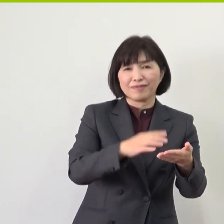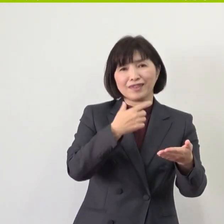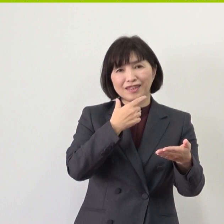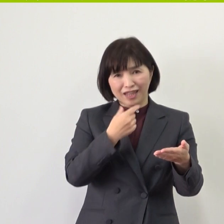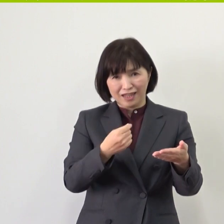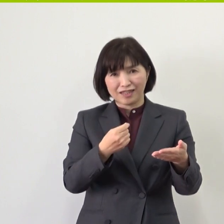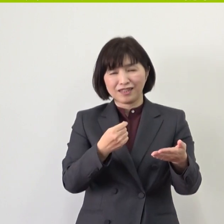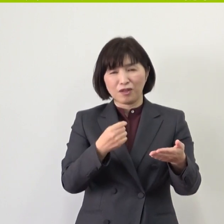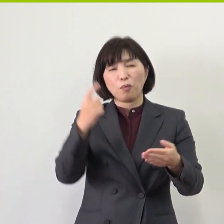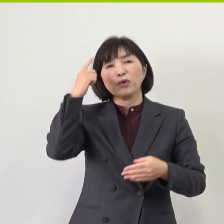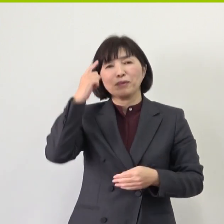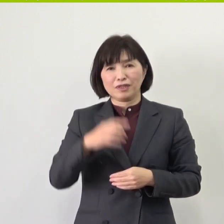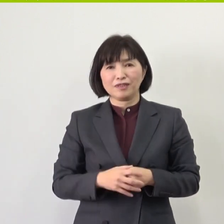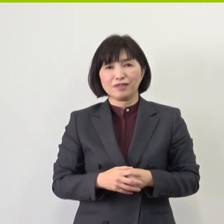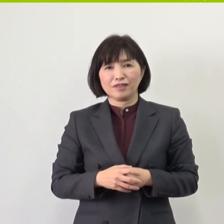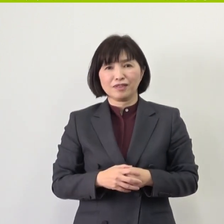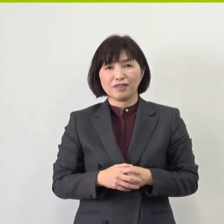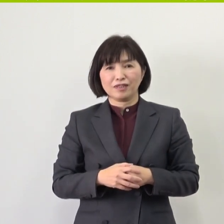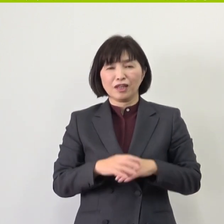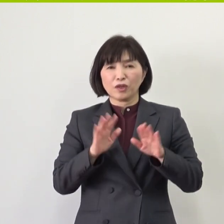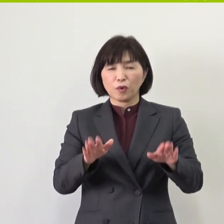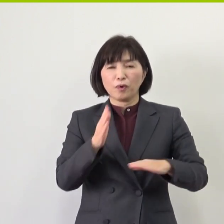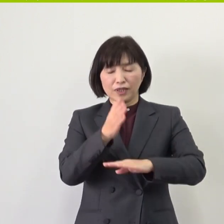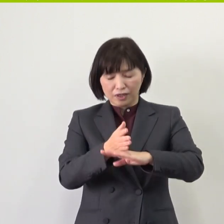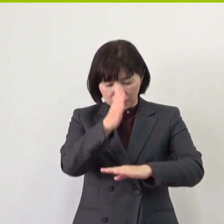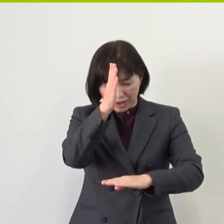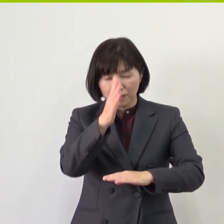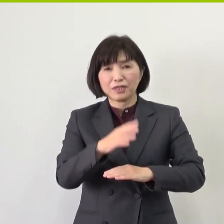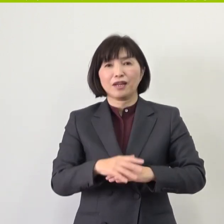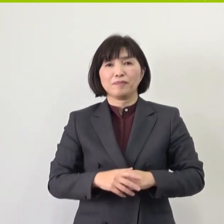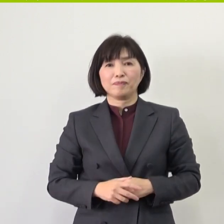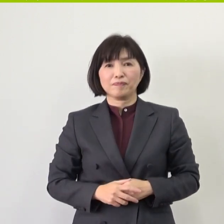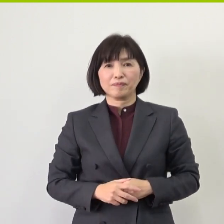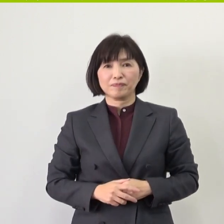ることを願っております。本日はありがとうございました。